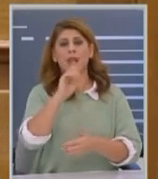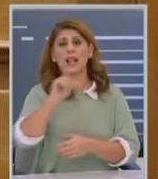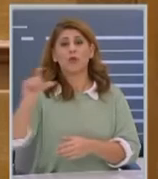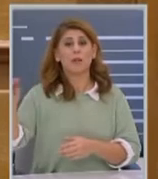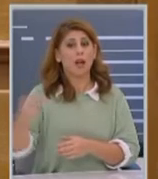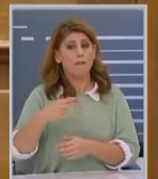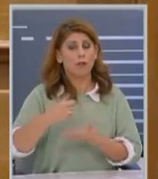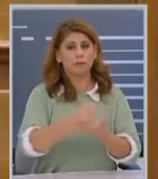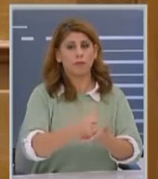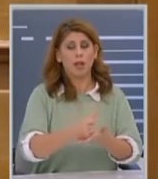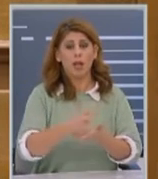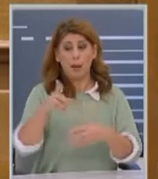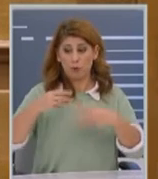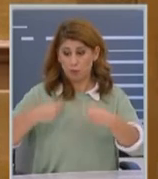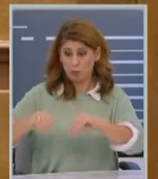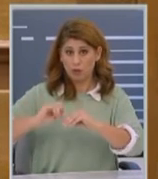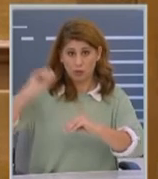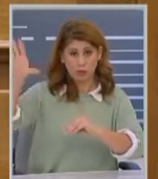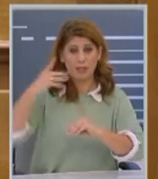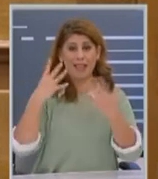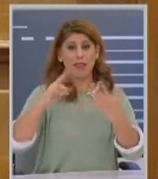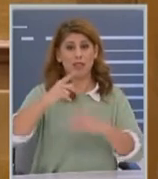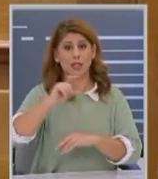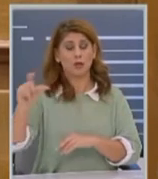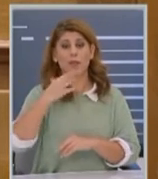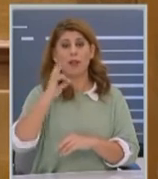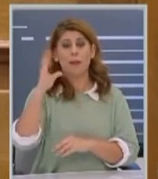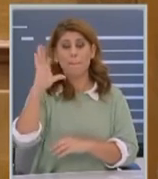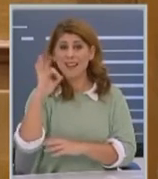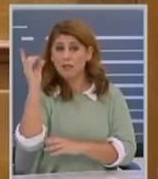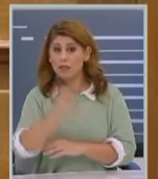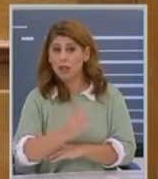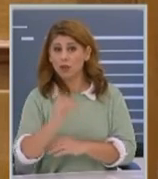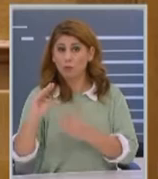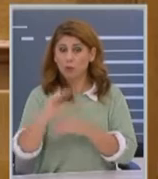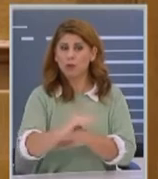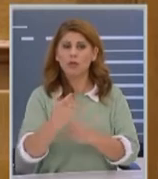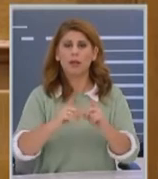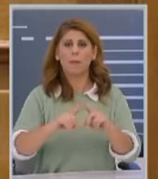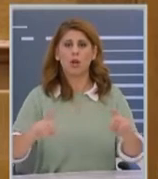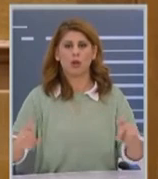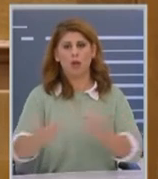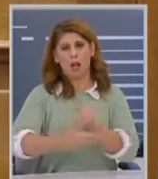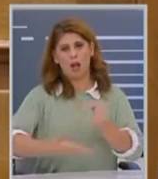των εξαγωγών, τα 9 δις, δηλαδή το 50% αφορούν προϊόντα του αγροτικού